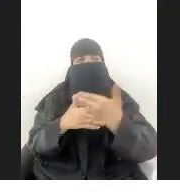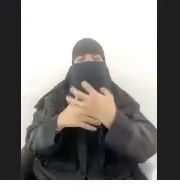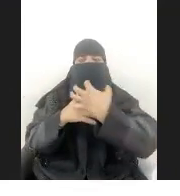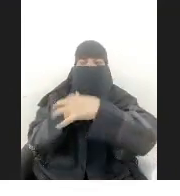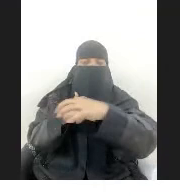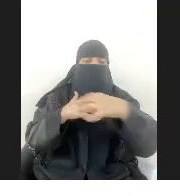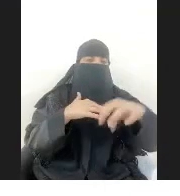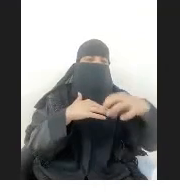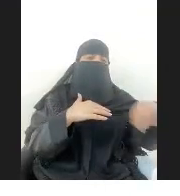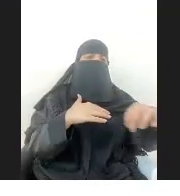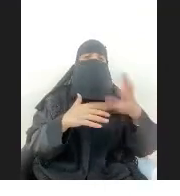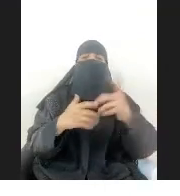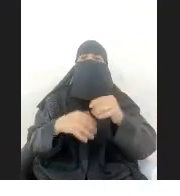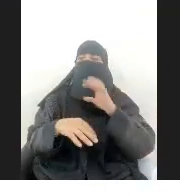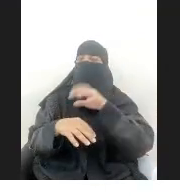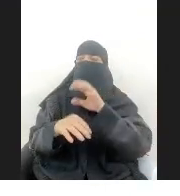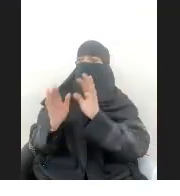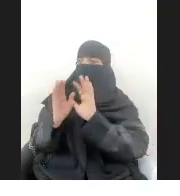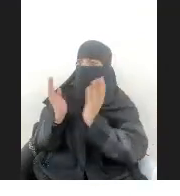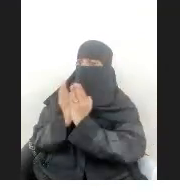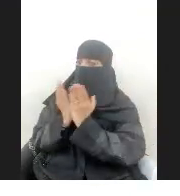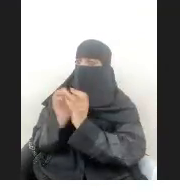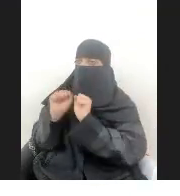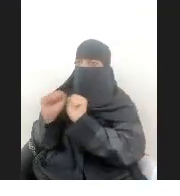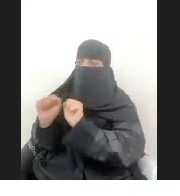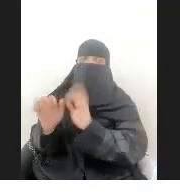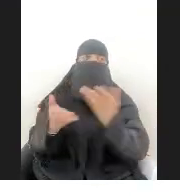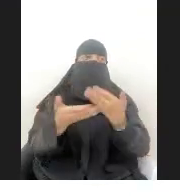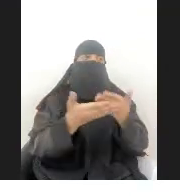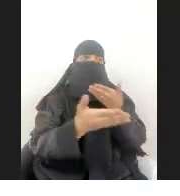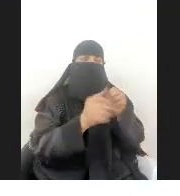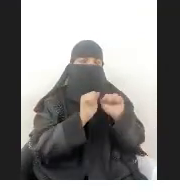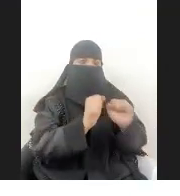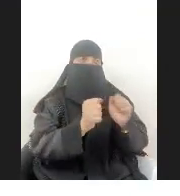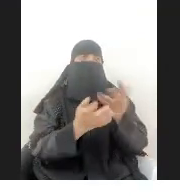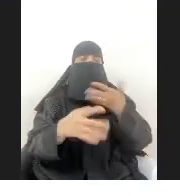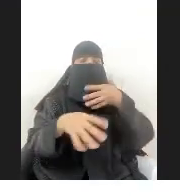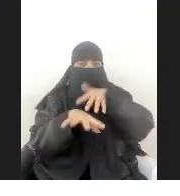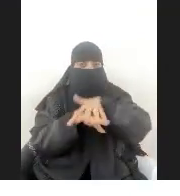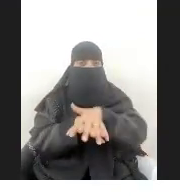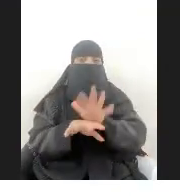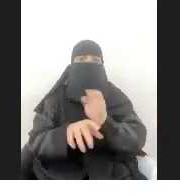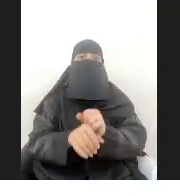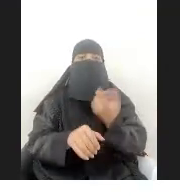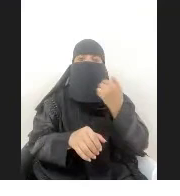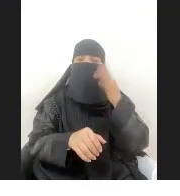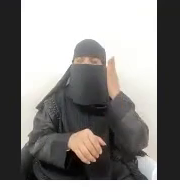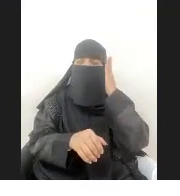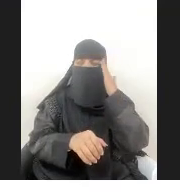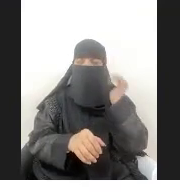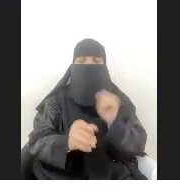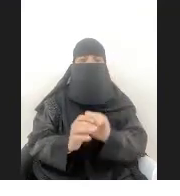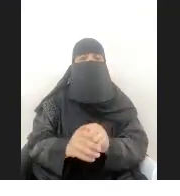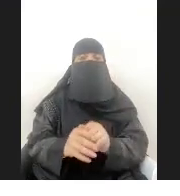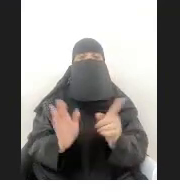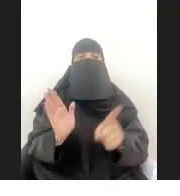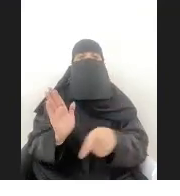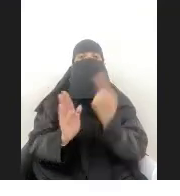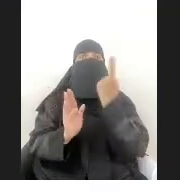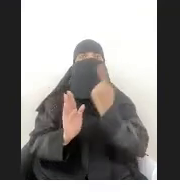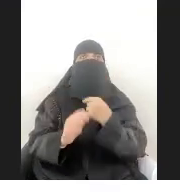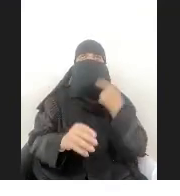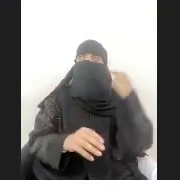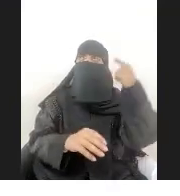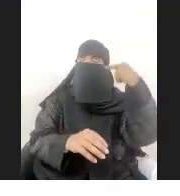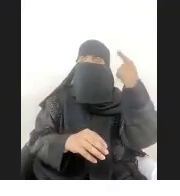هيكون حضوري، إيش هيكون عن بعد، إيش التقنيات اللي هنستخدمها وهكذا. ولكن في الأول يفكر في النشاط